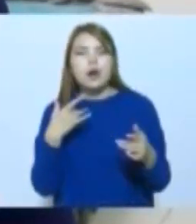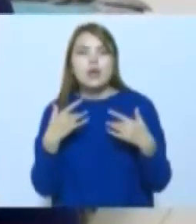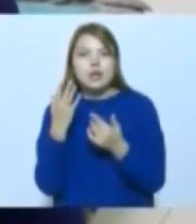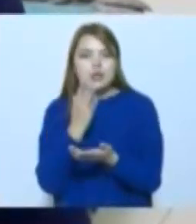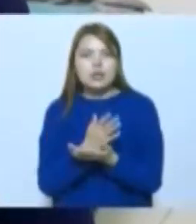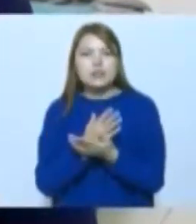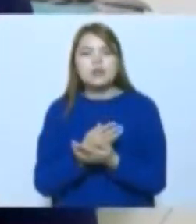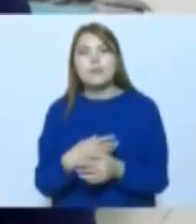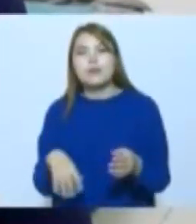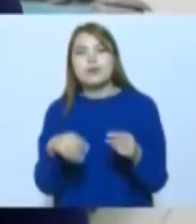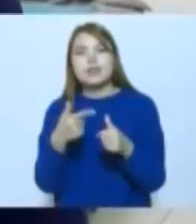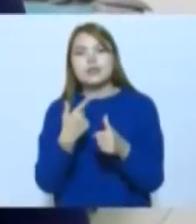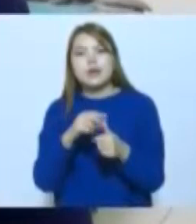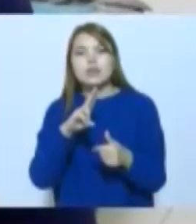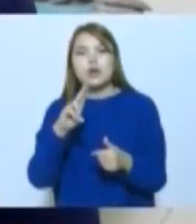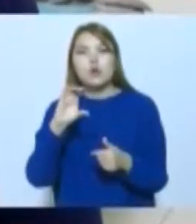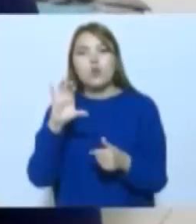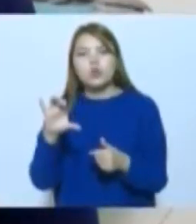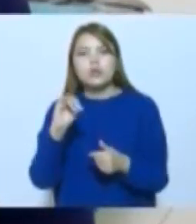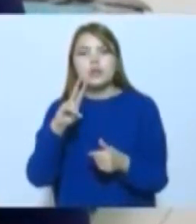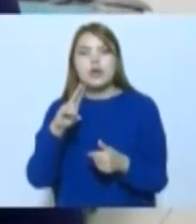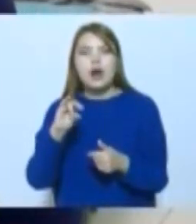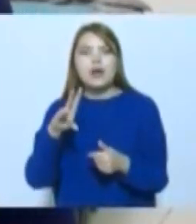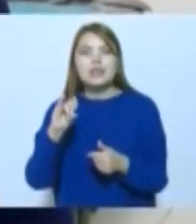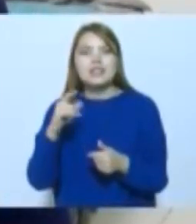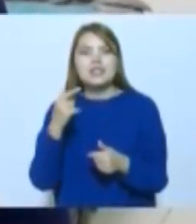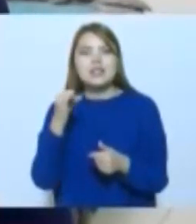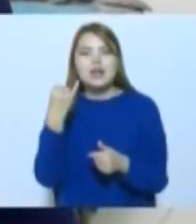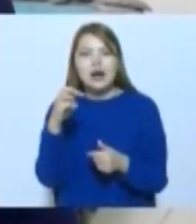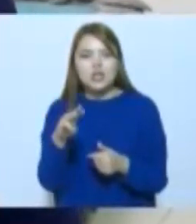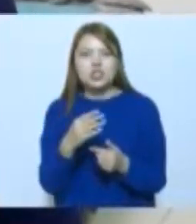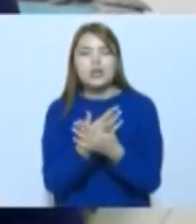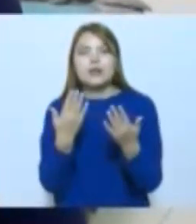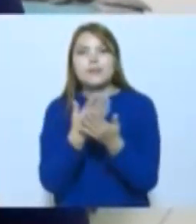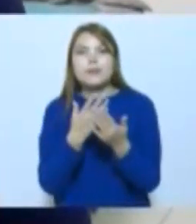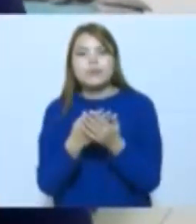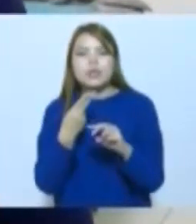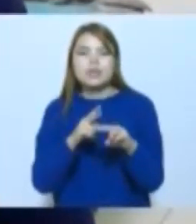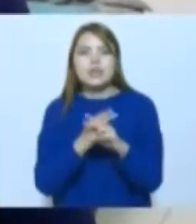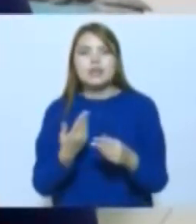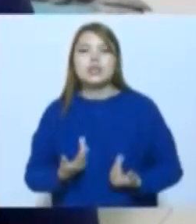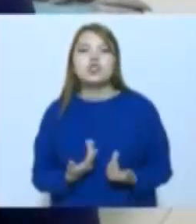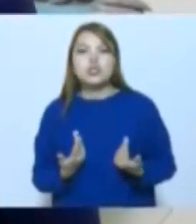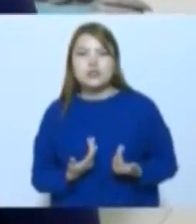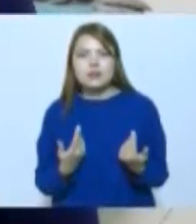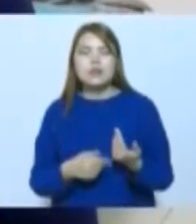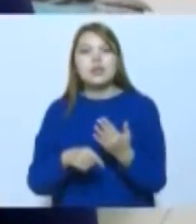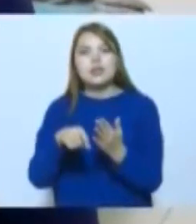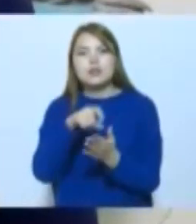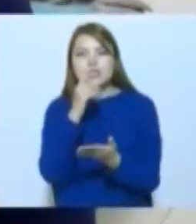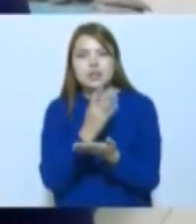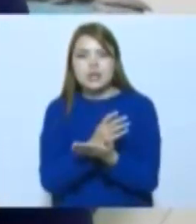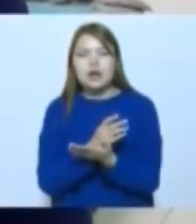да қос қарлығаш повесін көп адам біле бермейтіндіктен бұл шығарма өте өміршең шығарма, өмірде болатын